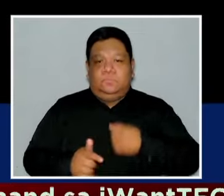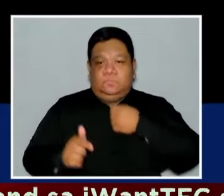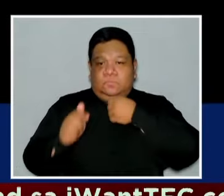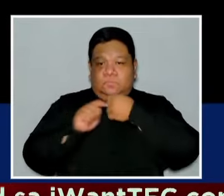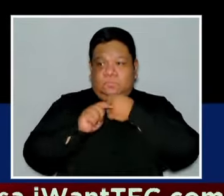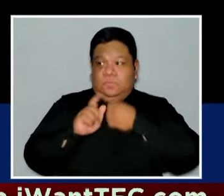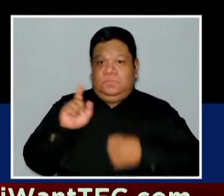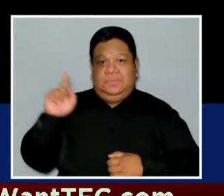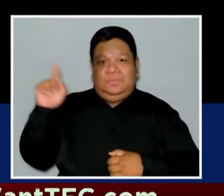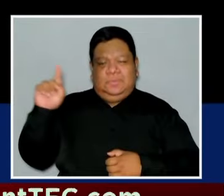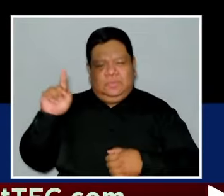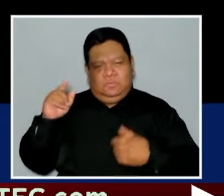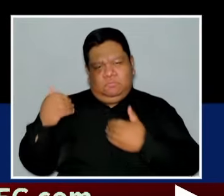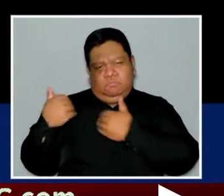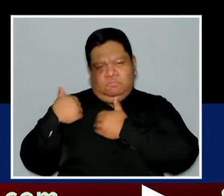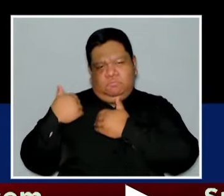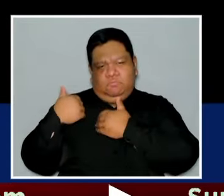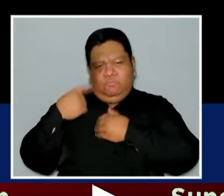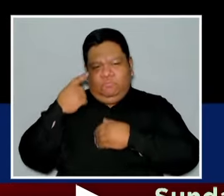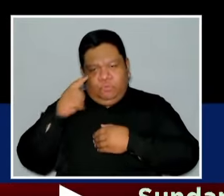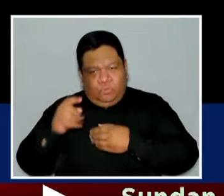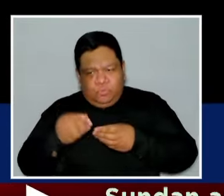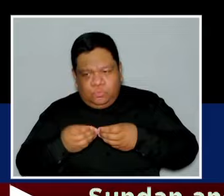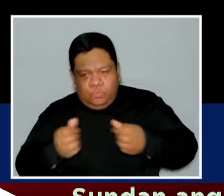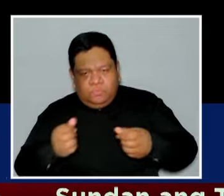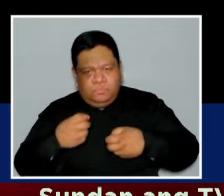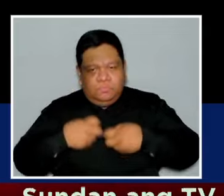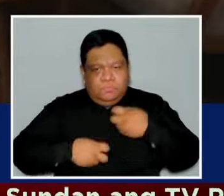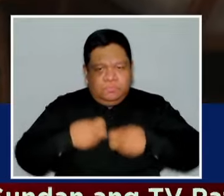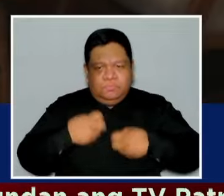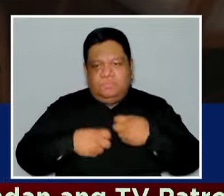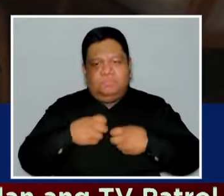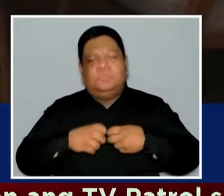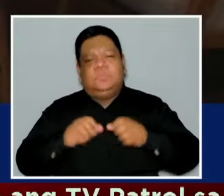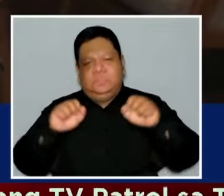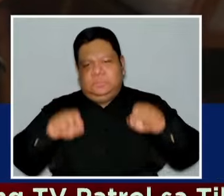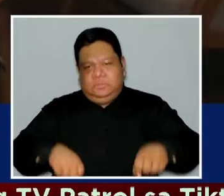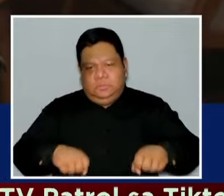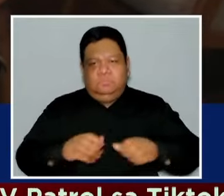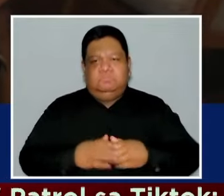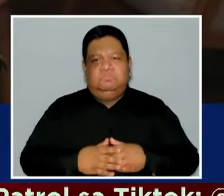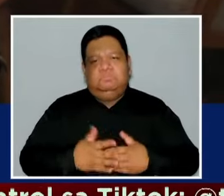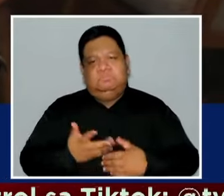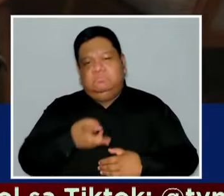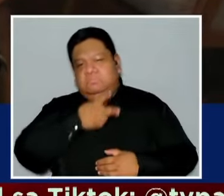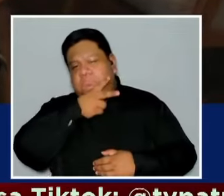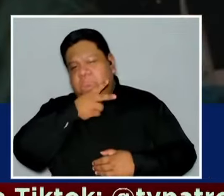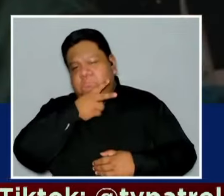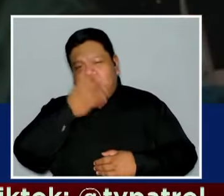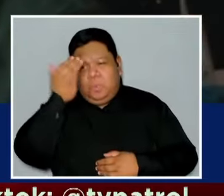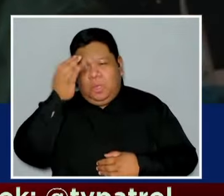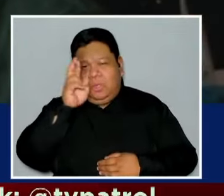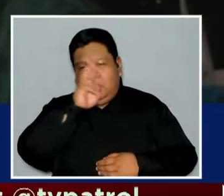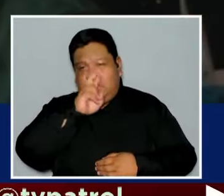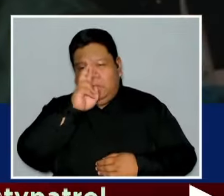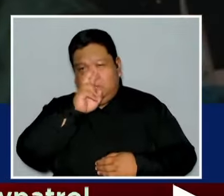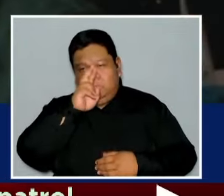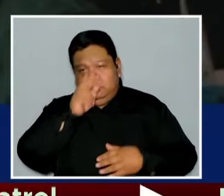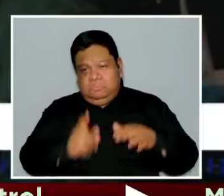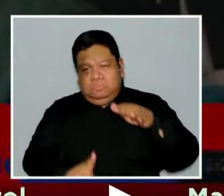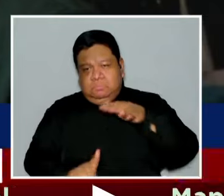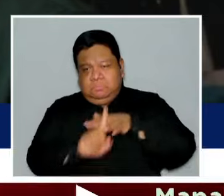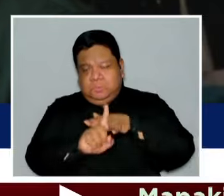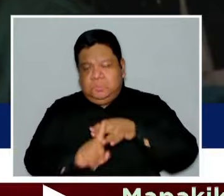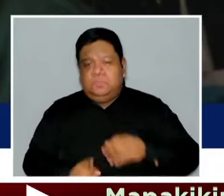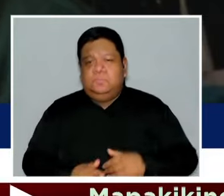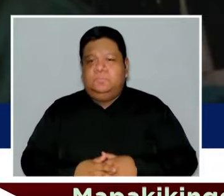solusyonan ang problema sa surot at iba pang pestes sa airport. May mga teorya rin siya kung bakit may daga sa NAIA. Ang daga